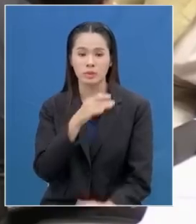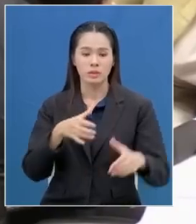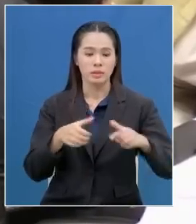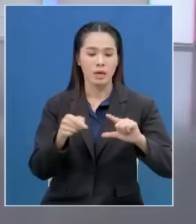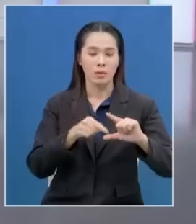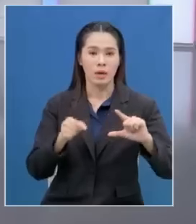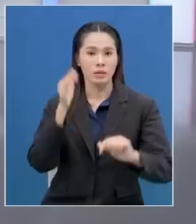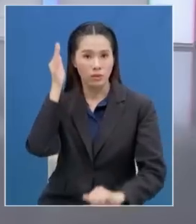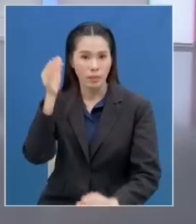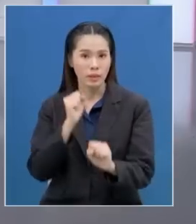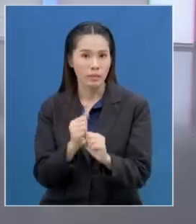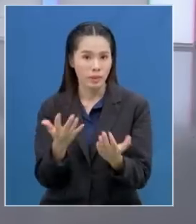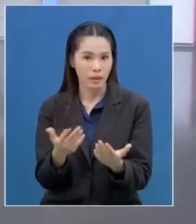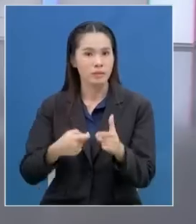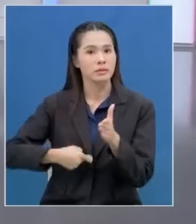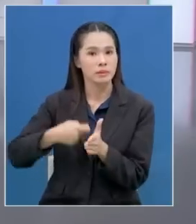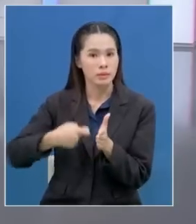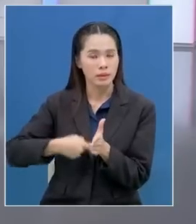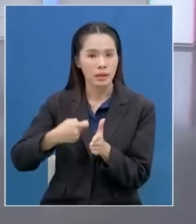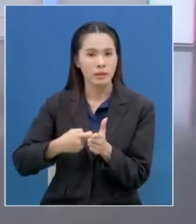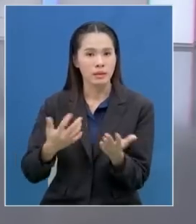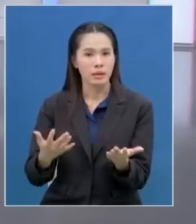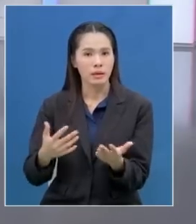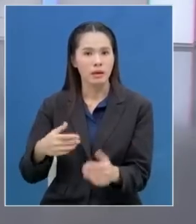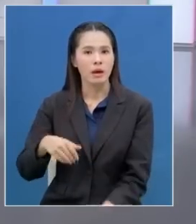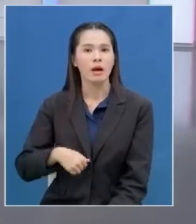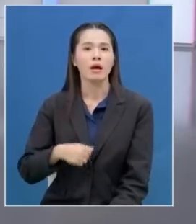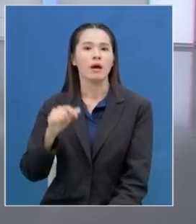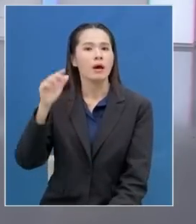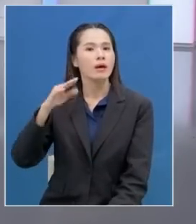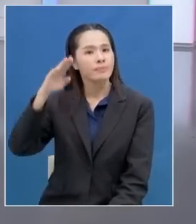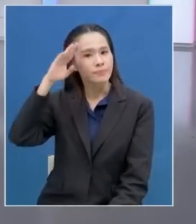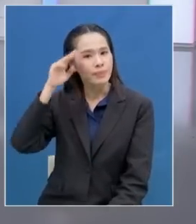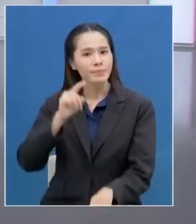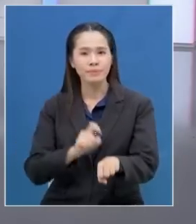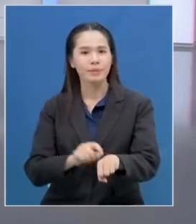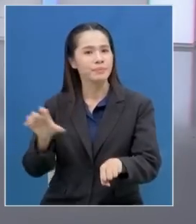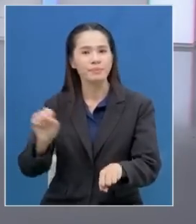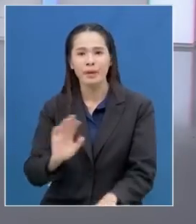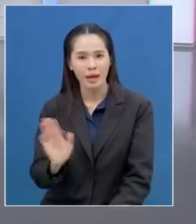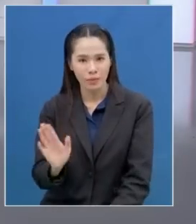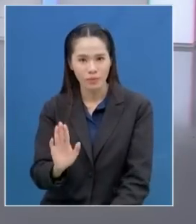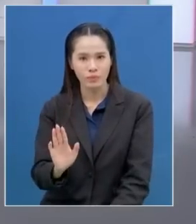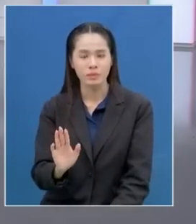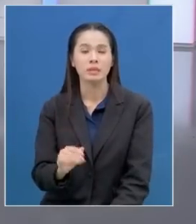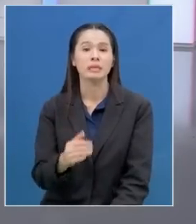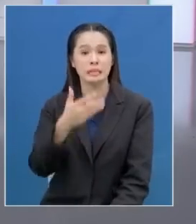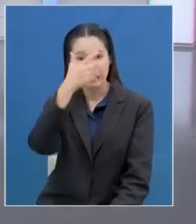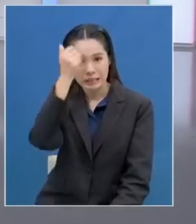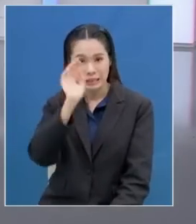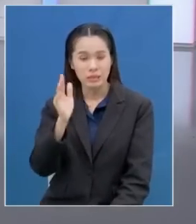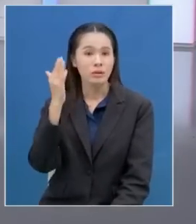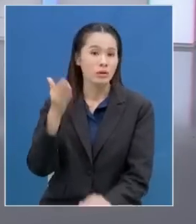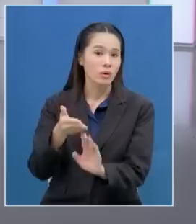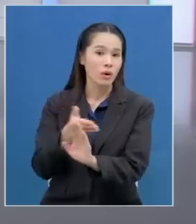หลังจากนี้จะเป็นยังไงแล้วเงื่อนไขที่ว่าเนี่ยไม่เอา 2ลงเนี่ยมันเป็นไปได้ไหมแต่เงื่อนไขเริ่มไม่เอา 2โรงอย่าลืมนะตอน